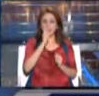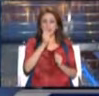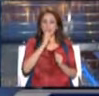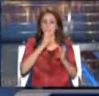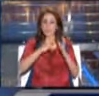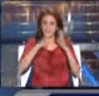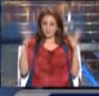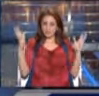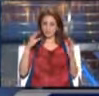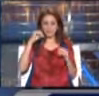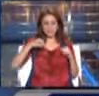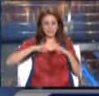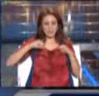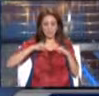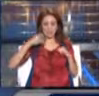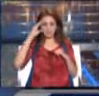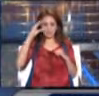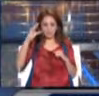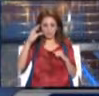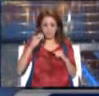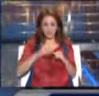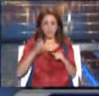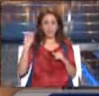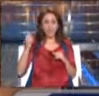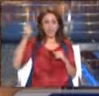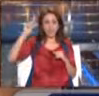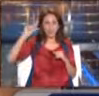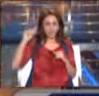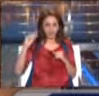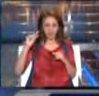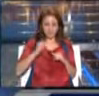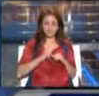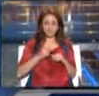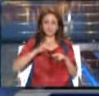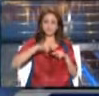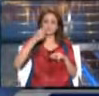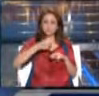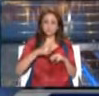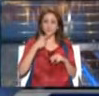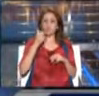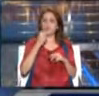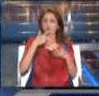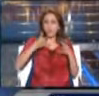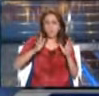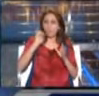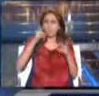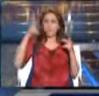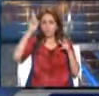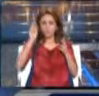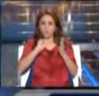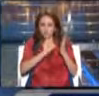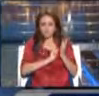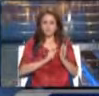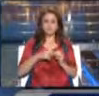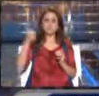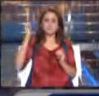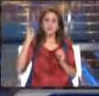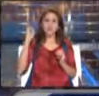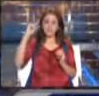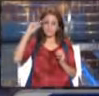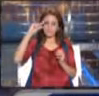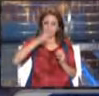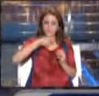الكبير نجم نادي الزمالك ومنتخب مصر خالد الغندور، اهلا بيك كابتن خالد. اهلا بحضرتك. والناقد الرياضي الكبير استاذنا الاستاذ شوقي حامد، اهلا